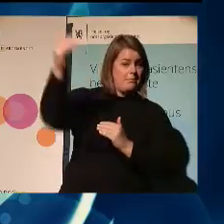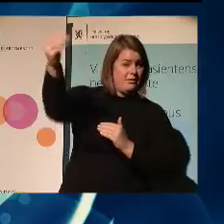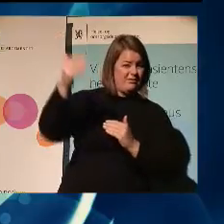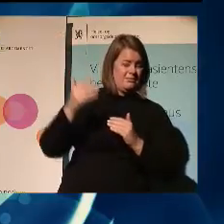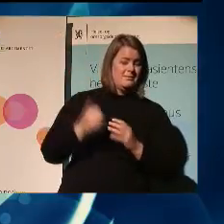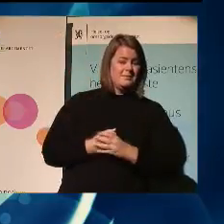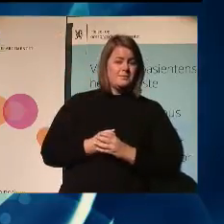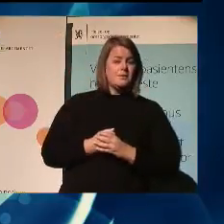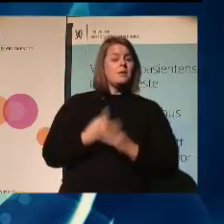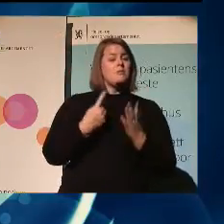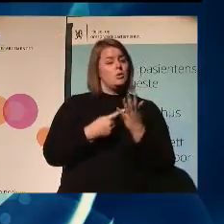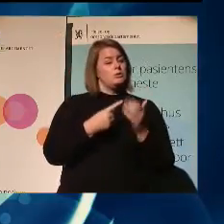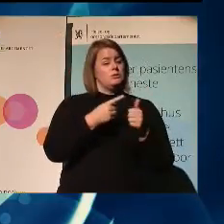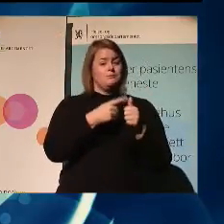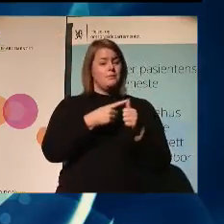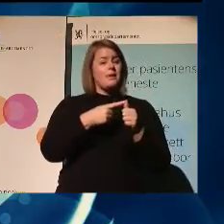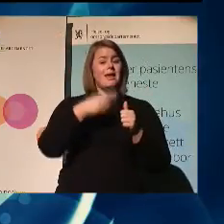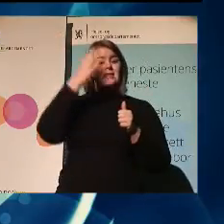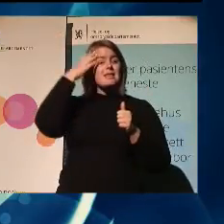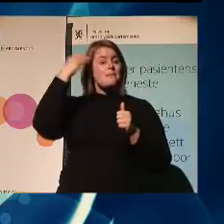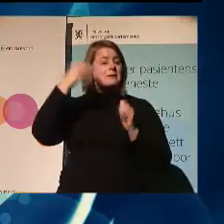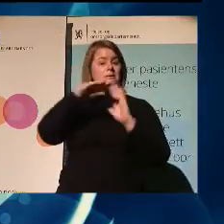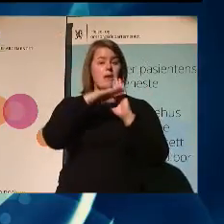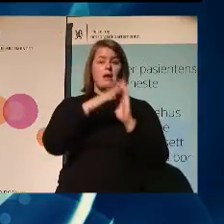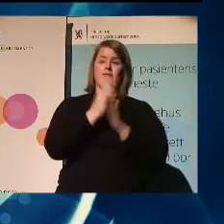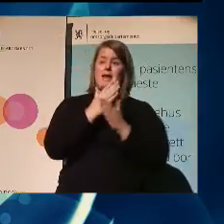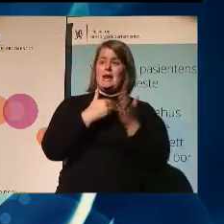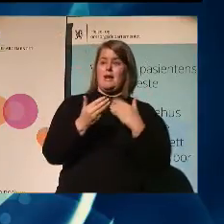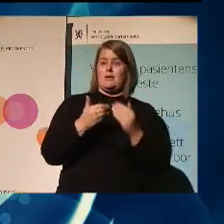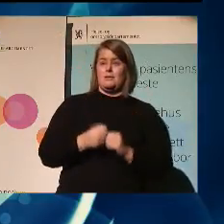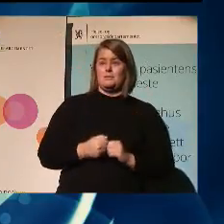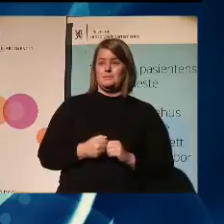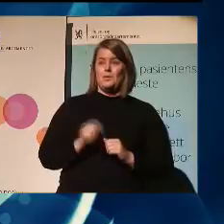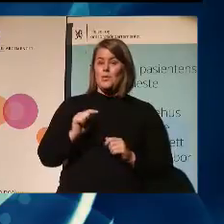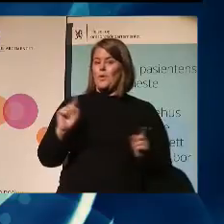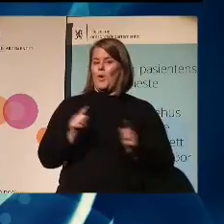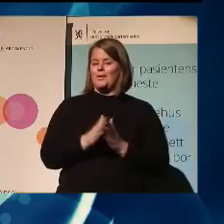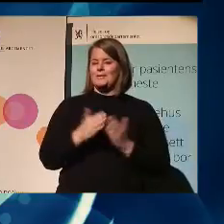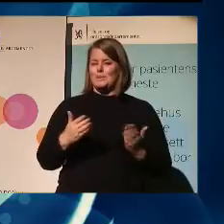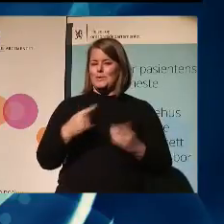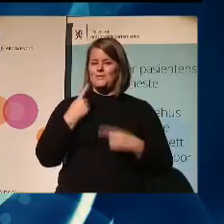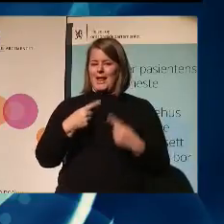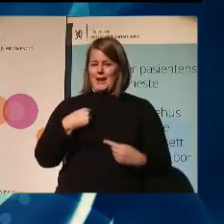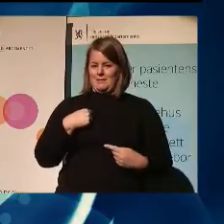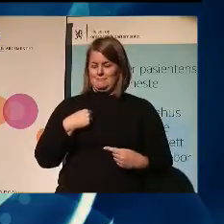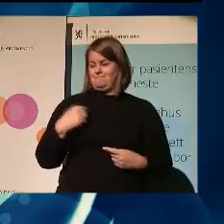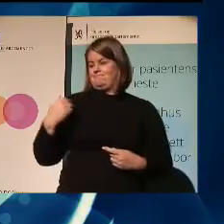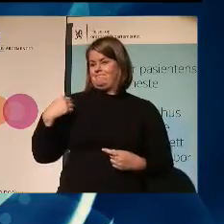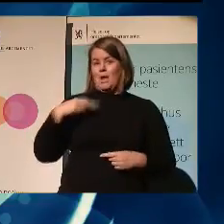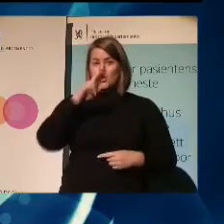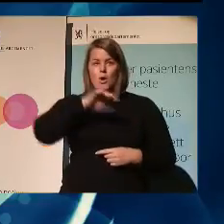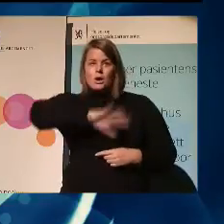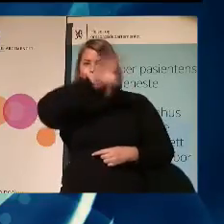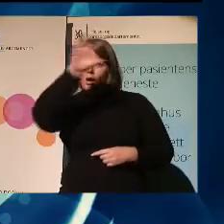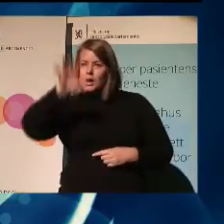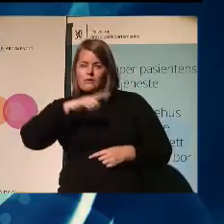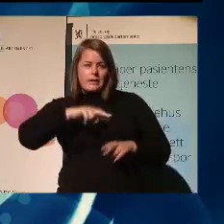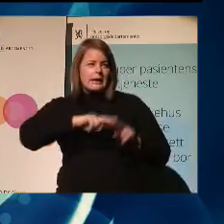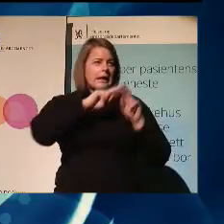laget demensplan. Liten historie fra meg. Vi reiste rundt i landet, samarbeid